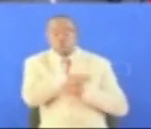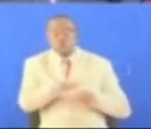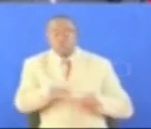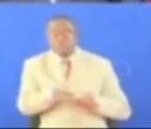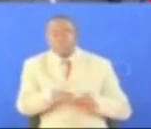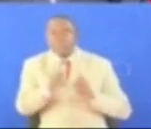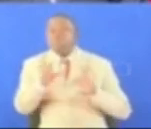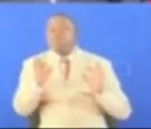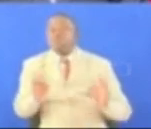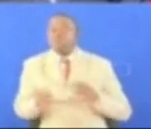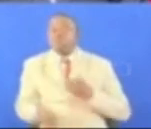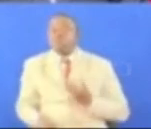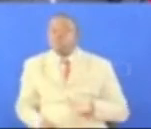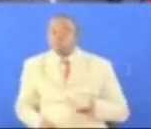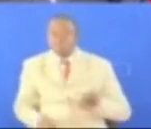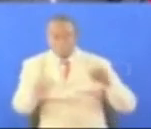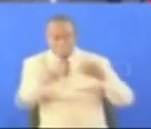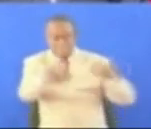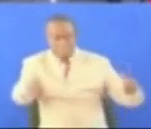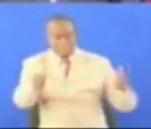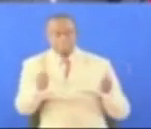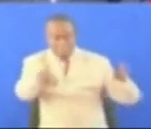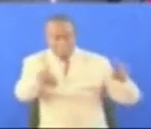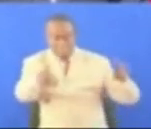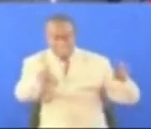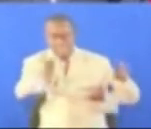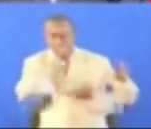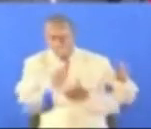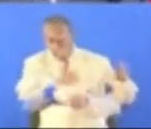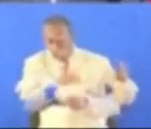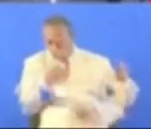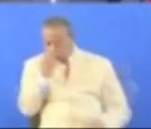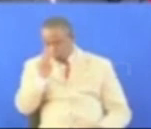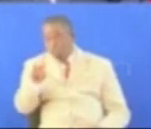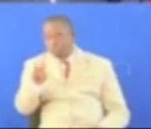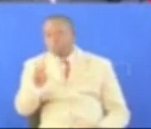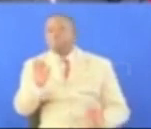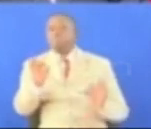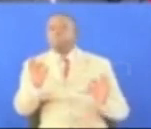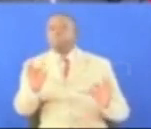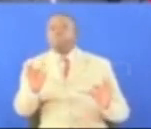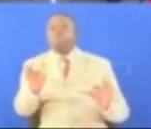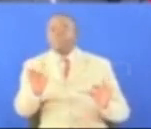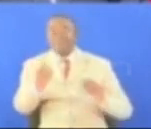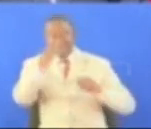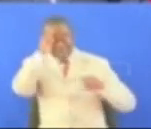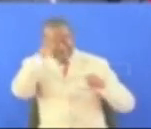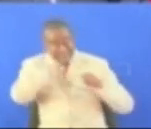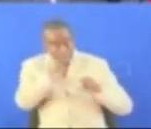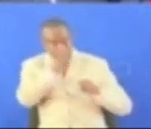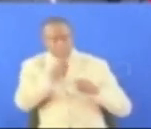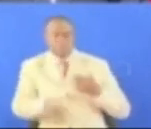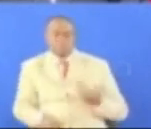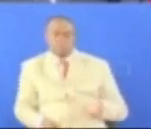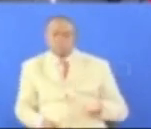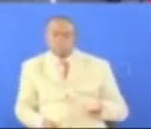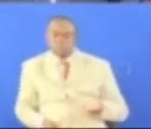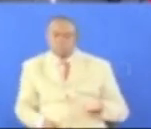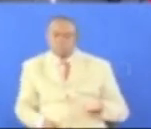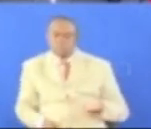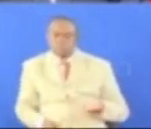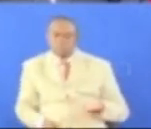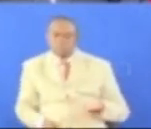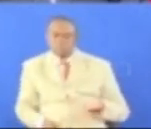utulivu iko vizuri, mipaka yetu iko vizuri, kweli wote tunashuhudia tuko vizuri, lakini kumbe ndani ya nchi